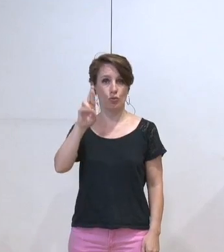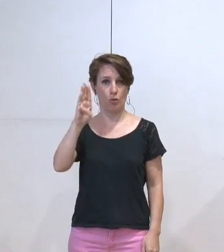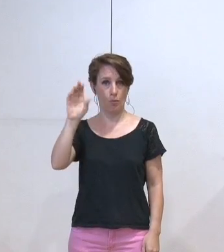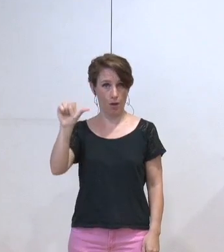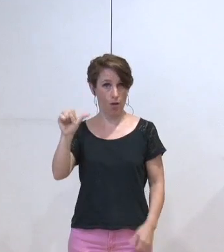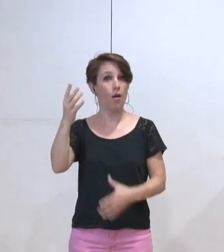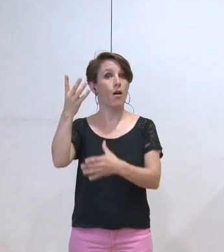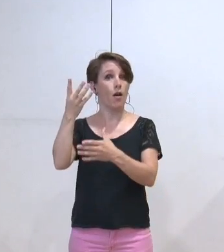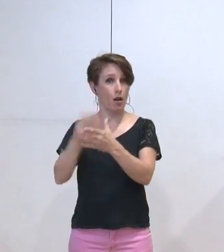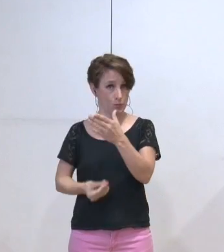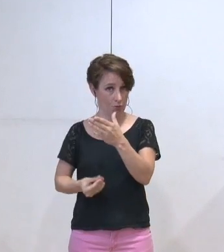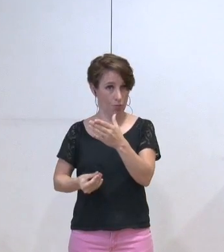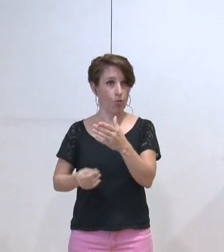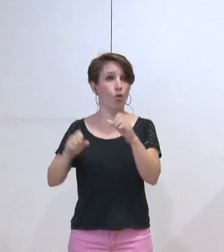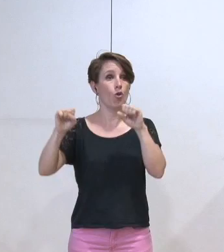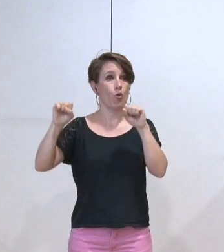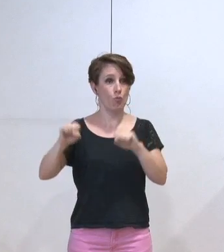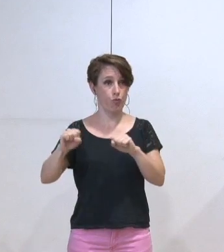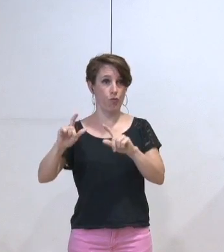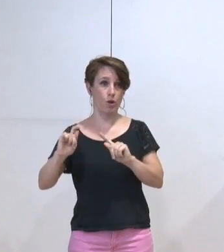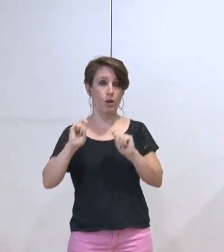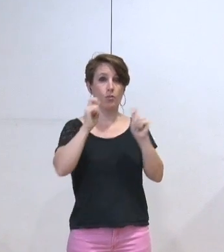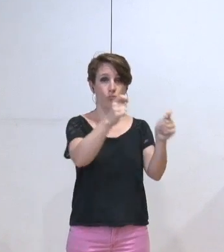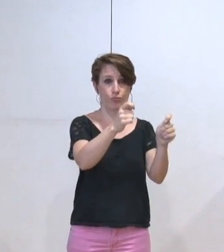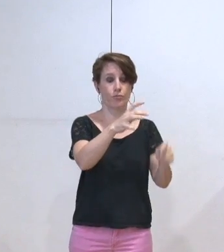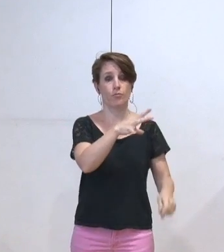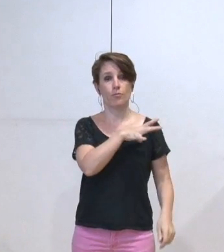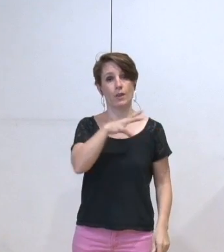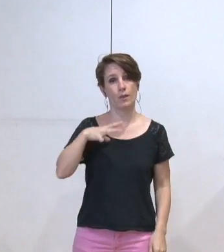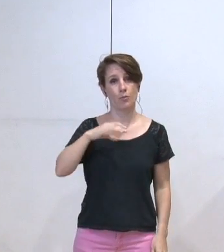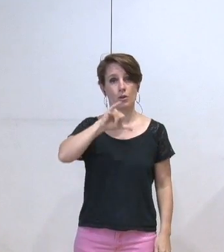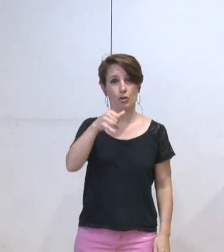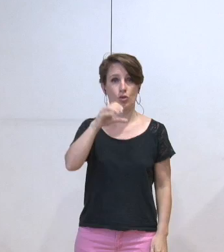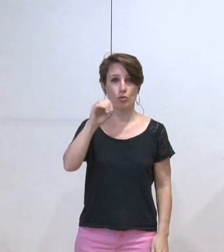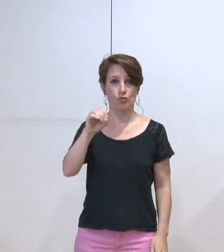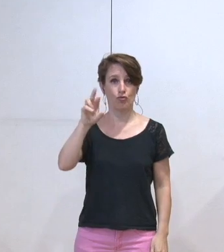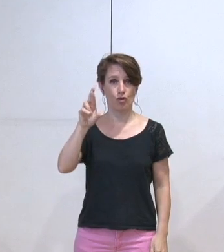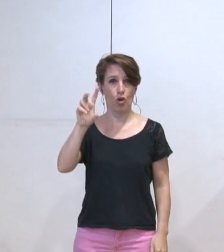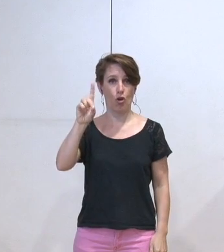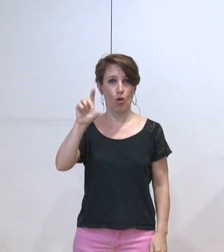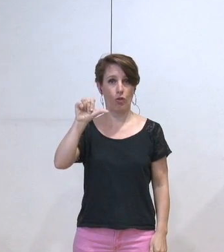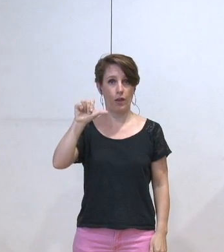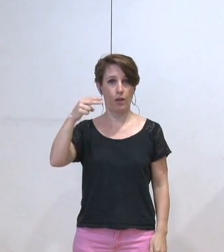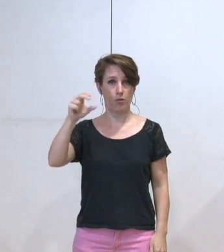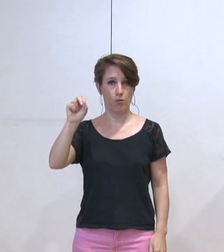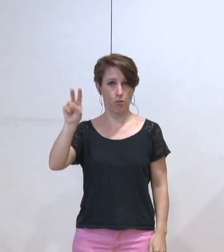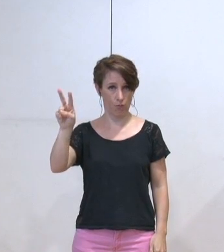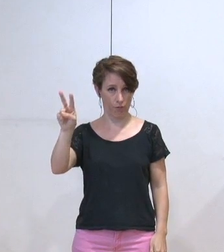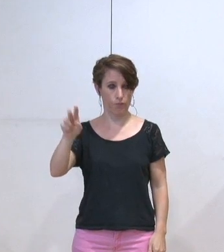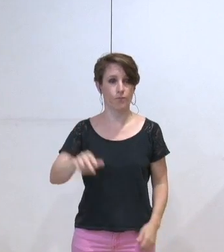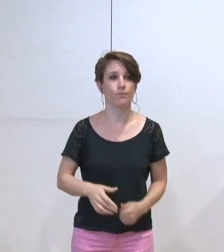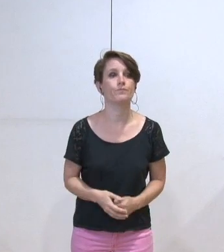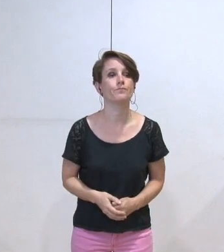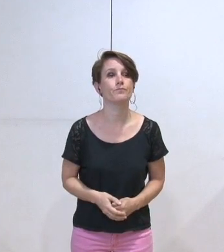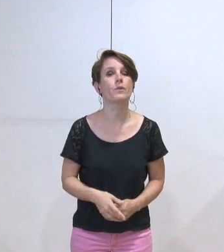BO en cours Marie-Madeleine bouillon al confesson Claude